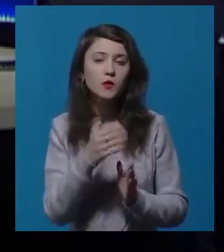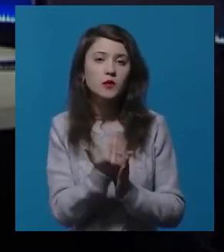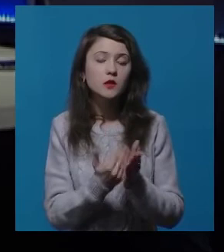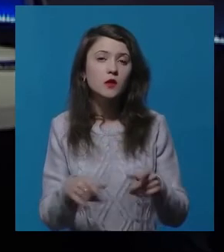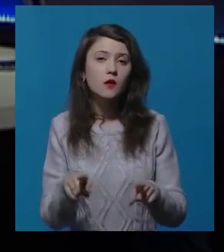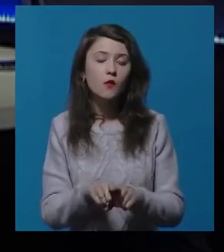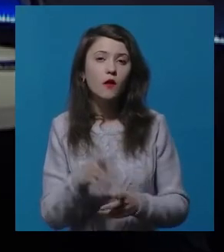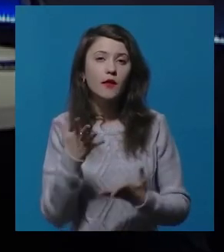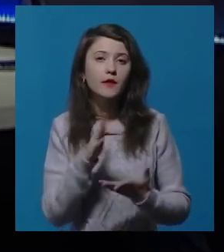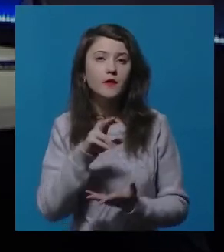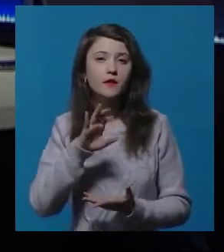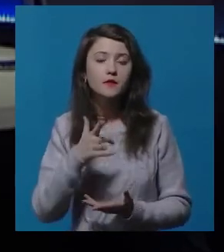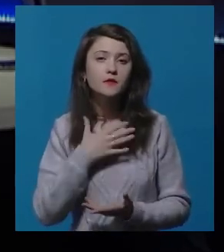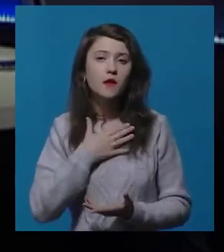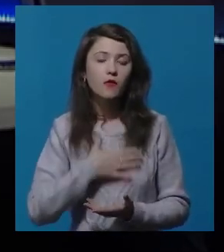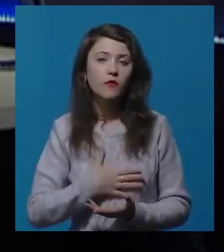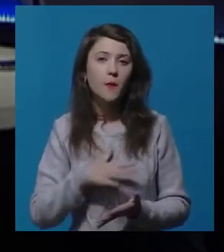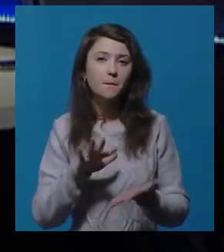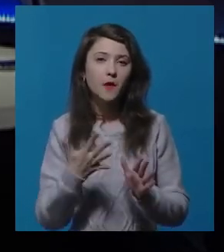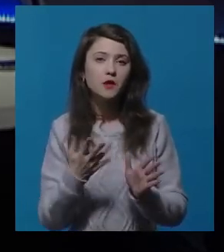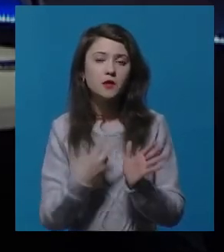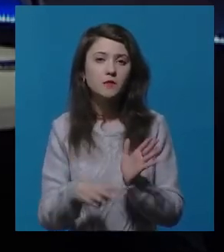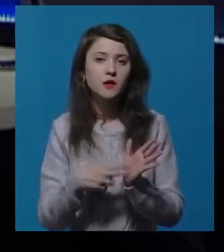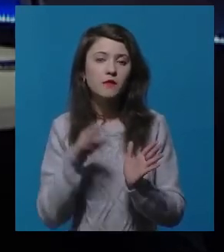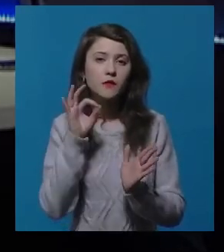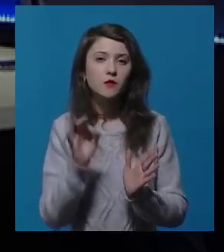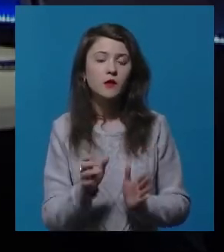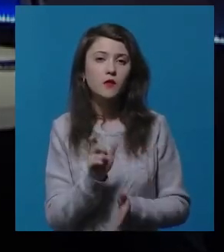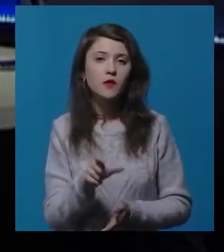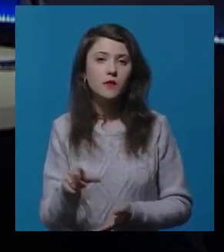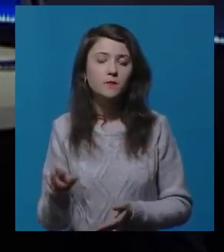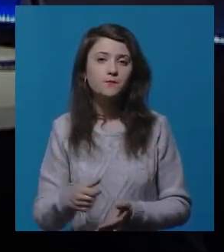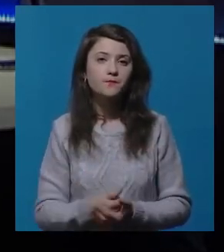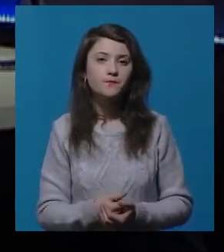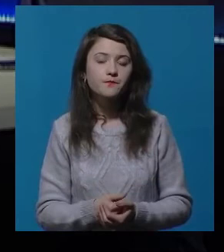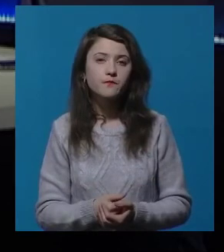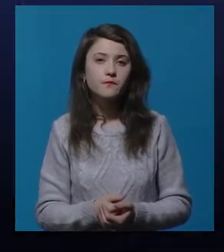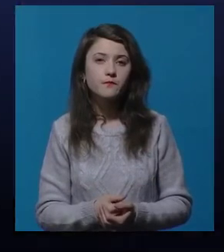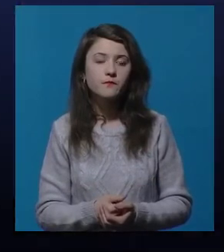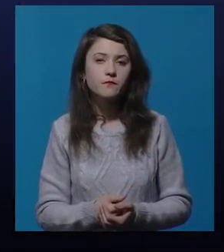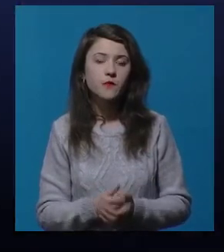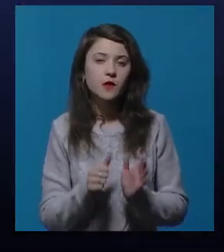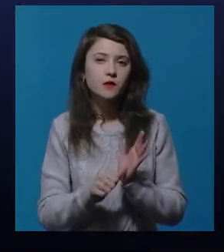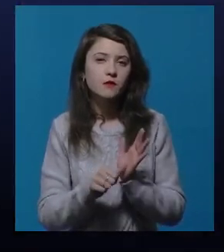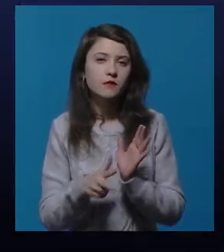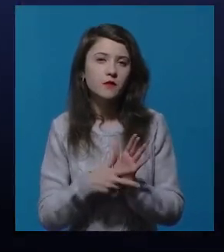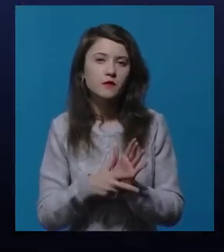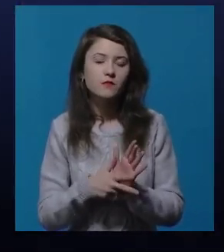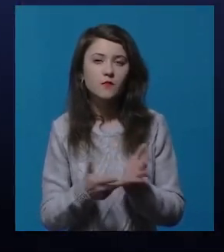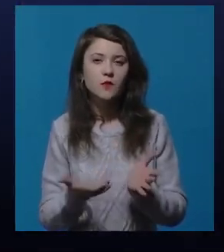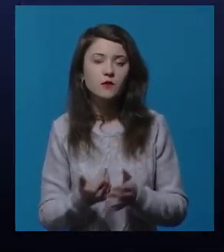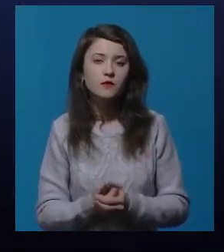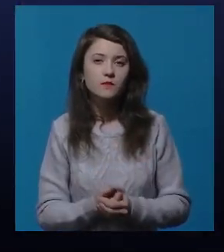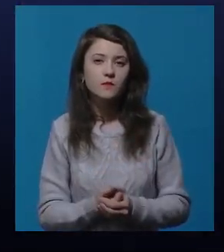Але якістю задоволені майже там 70% громадян. От, тому там 68 чи... Ну, тому